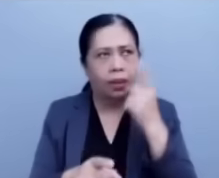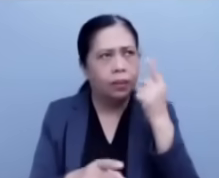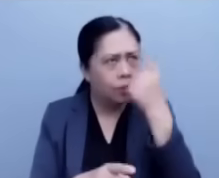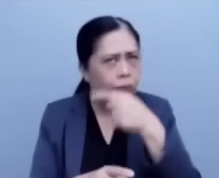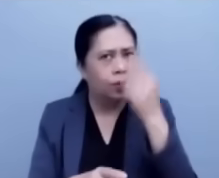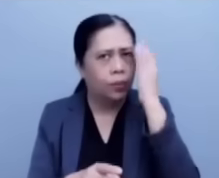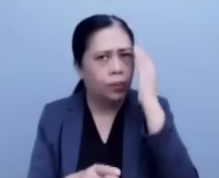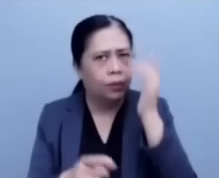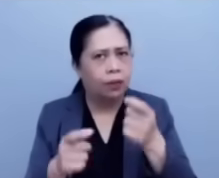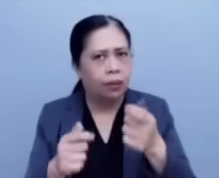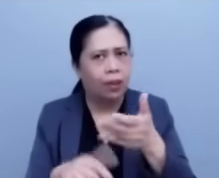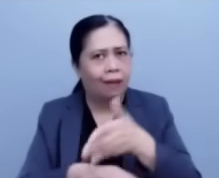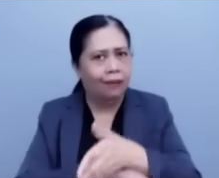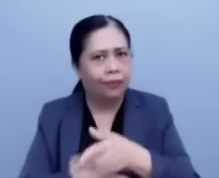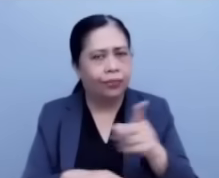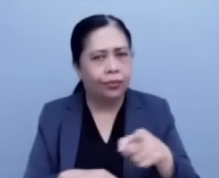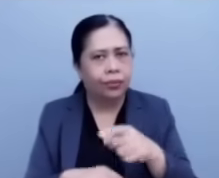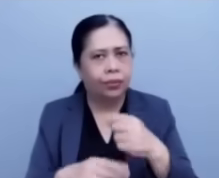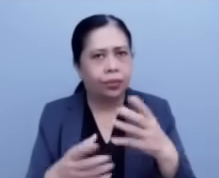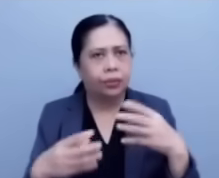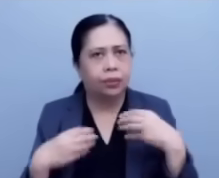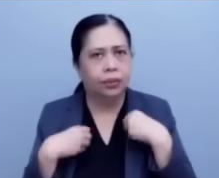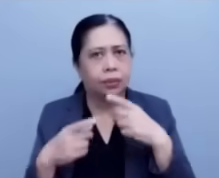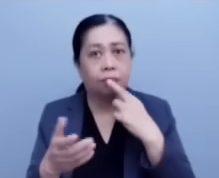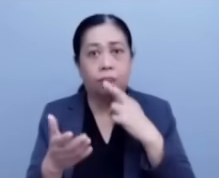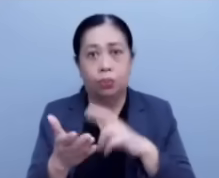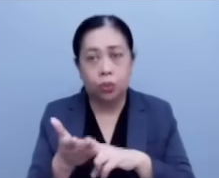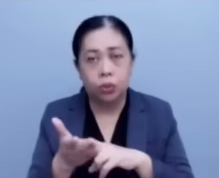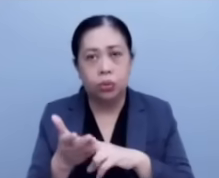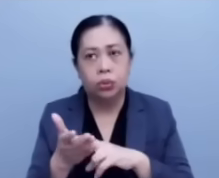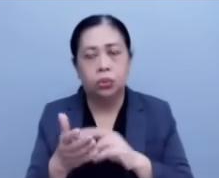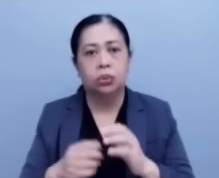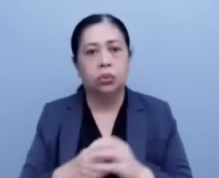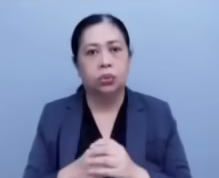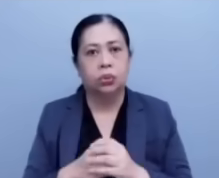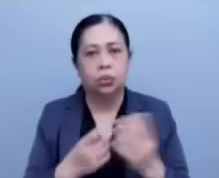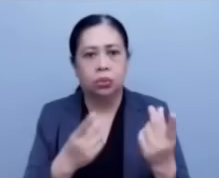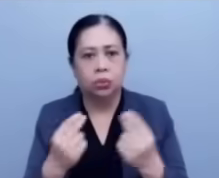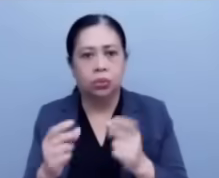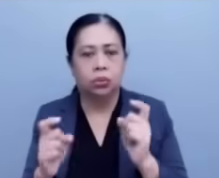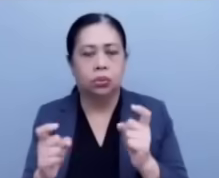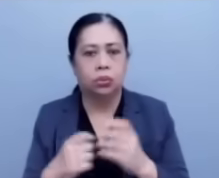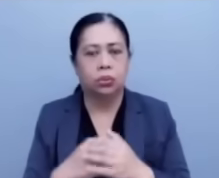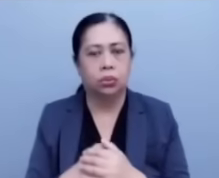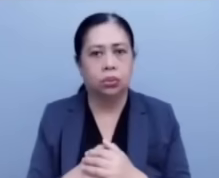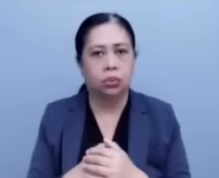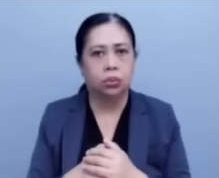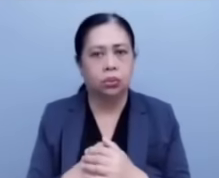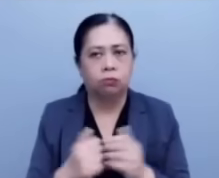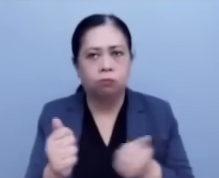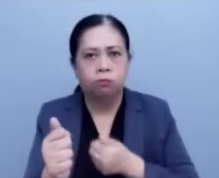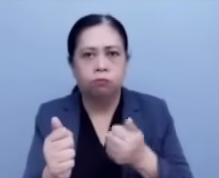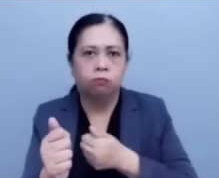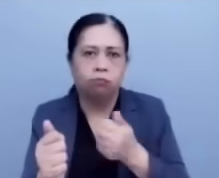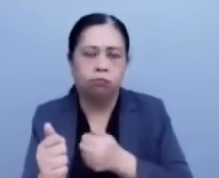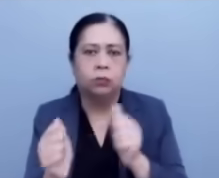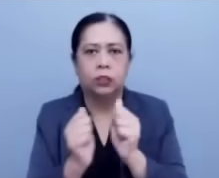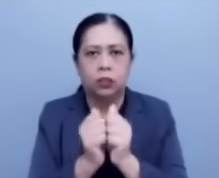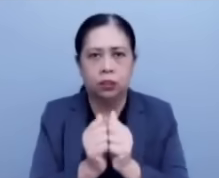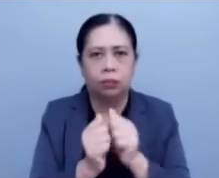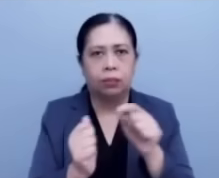Immediately after ma-receive po nila yung report po ay nagsagawa kaagad sila ng hot pursuit operation at kasama po doon